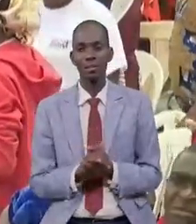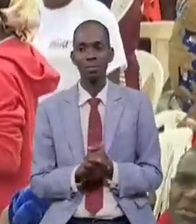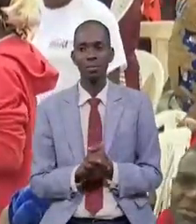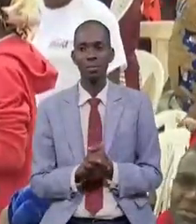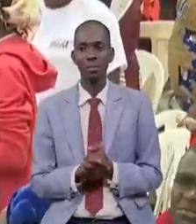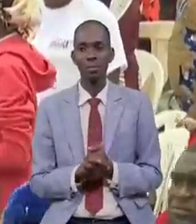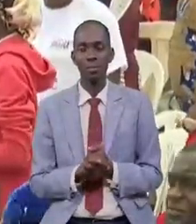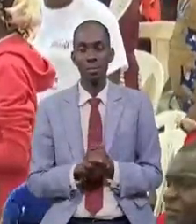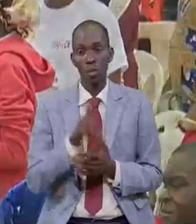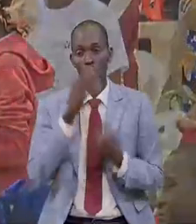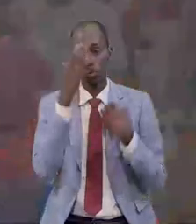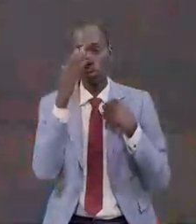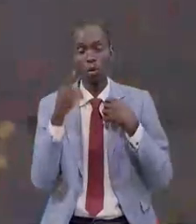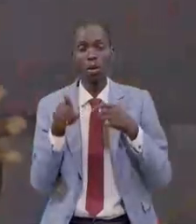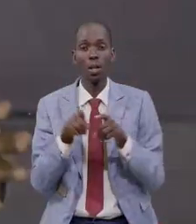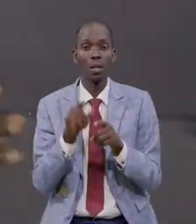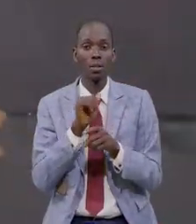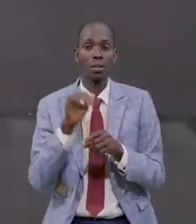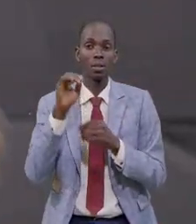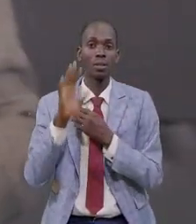vous savez en tant